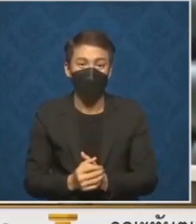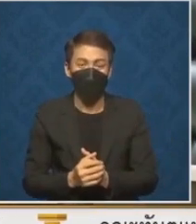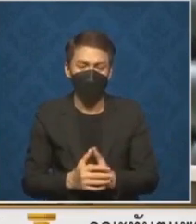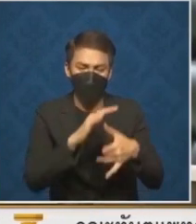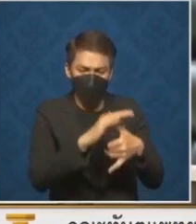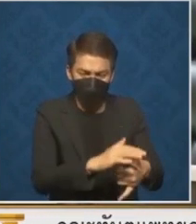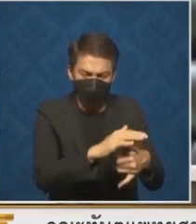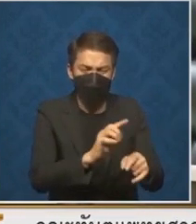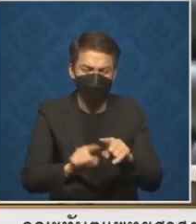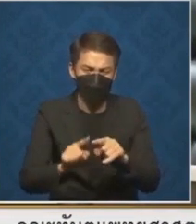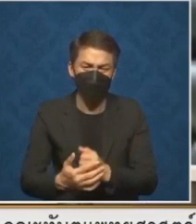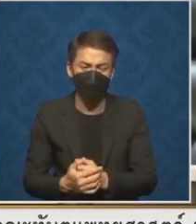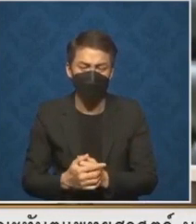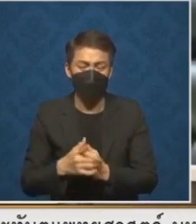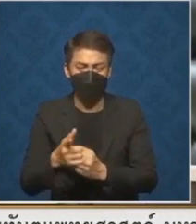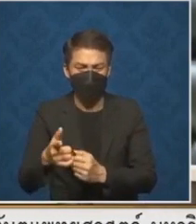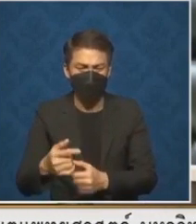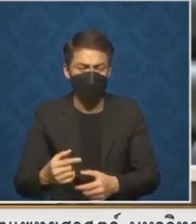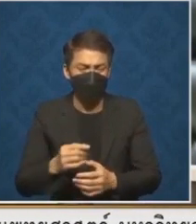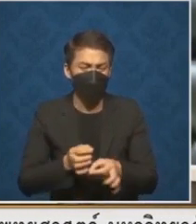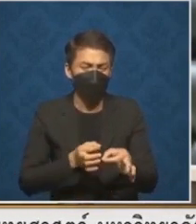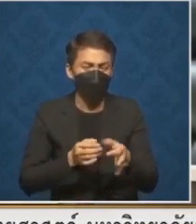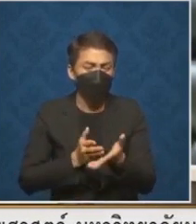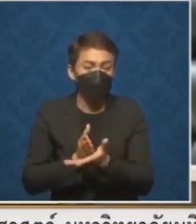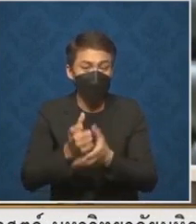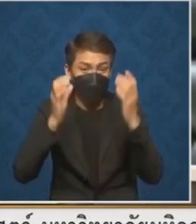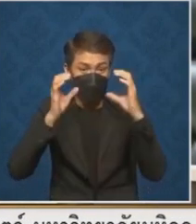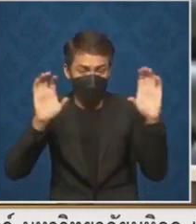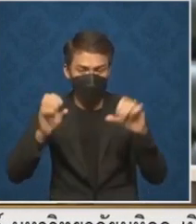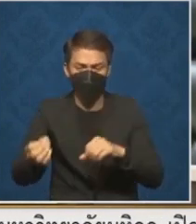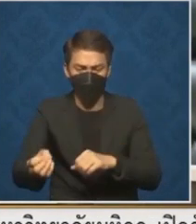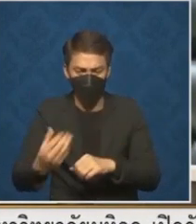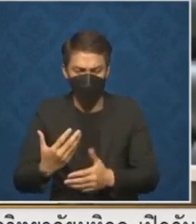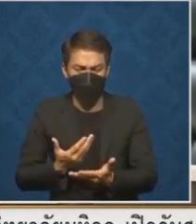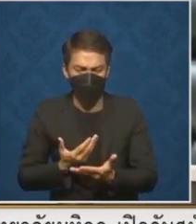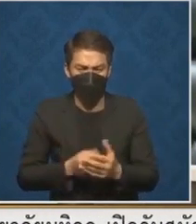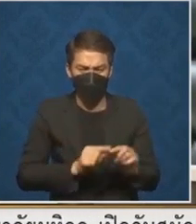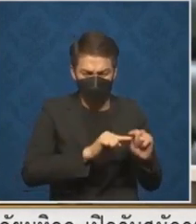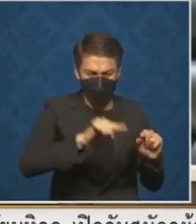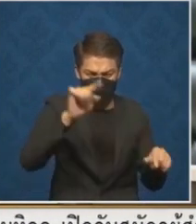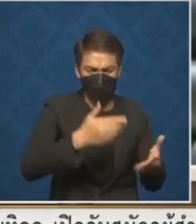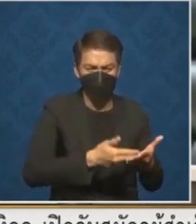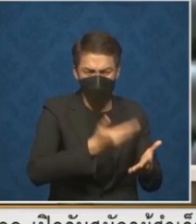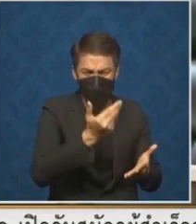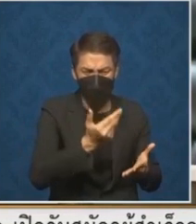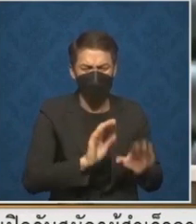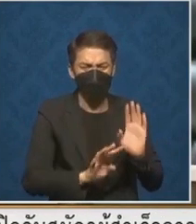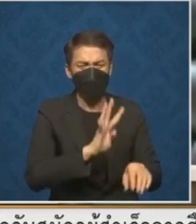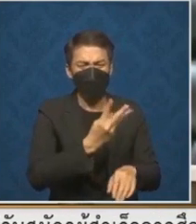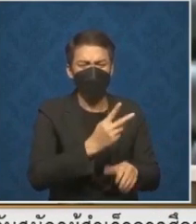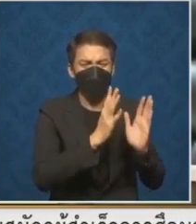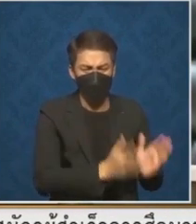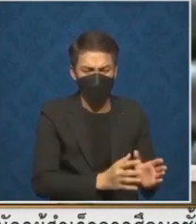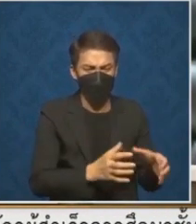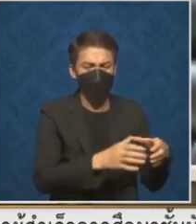พามโนิ่มแศาค่ประมาณ 4,000 คนแต่คนทประเทศยากจนโดยเฉพาะ